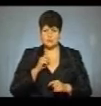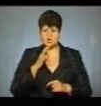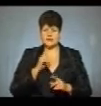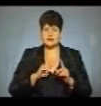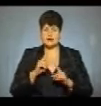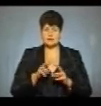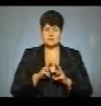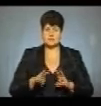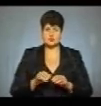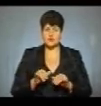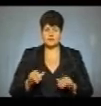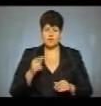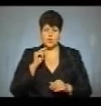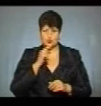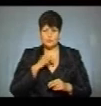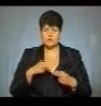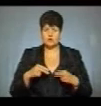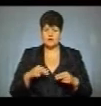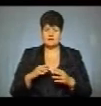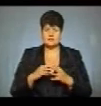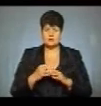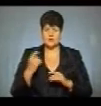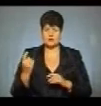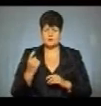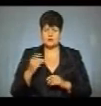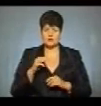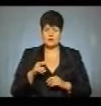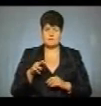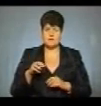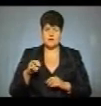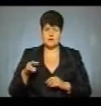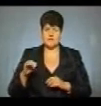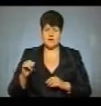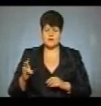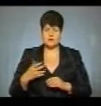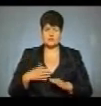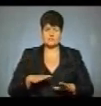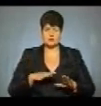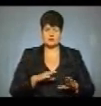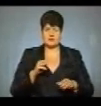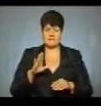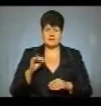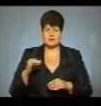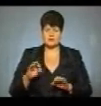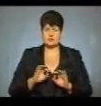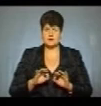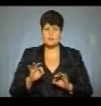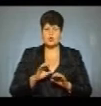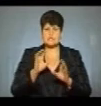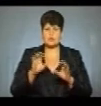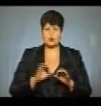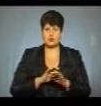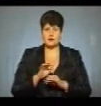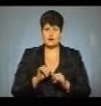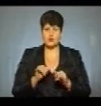наради міністр розвитку економіки, торгівлі та сільського господарства Тимофій Милованов та його заступник Тарас Висоцький розповіли про законопроєкт про